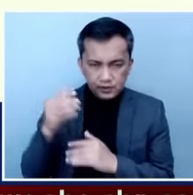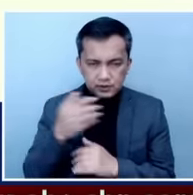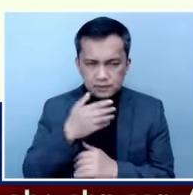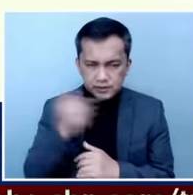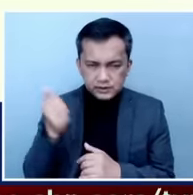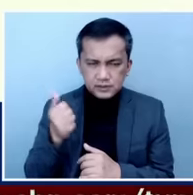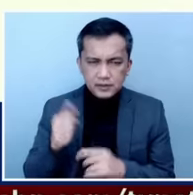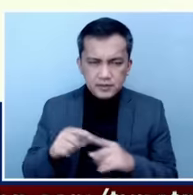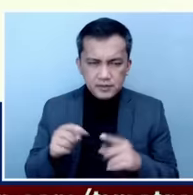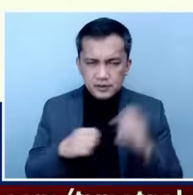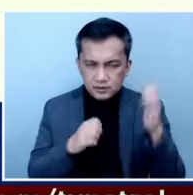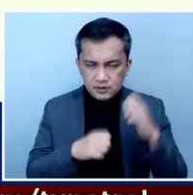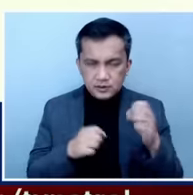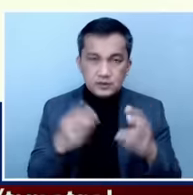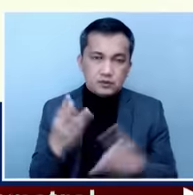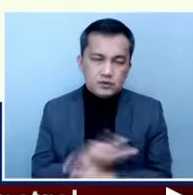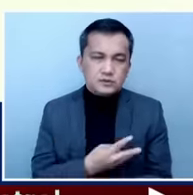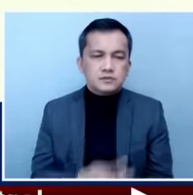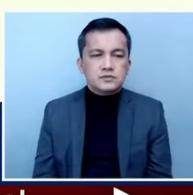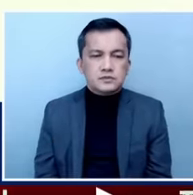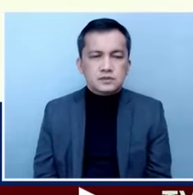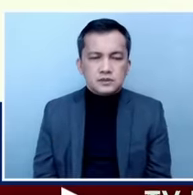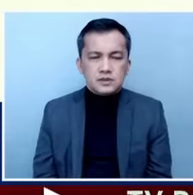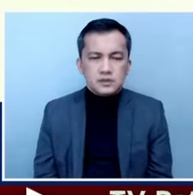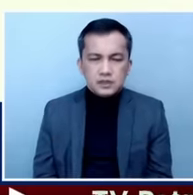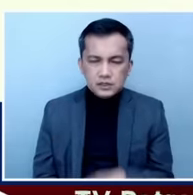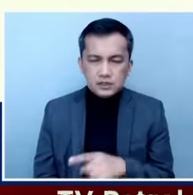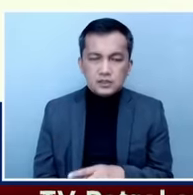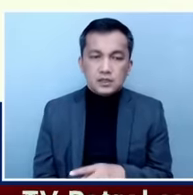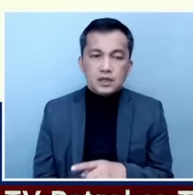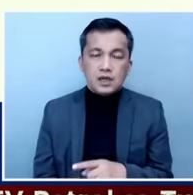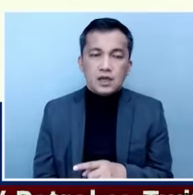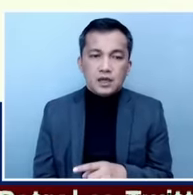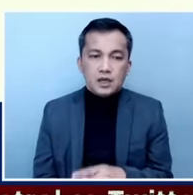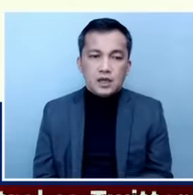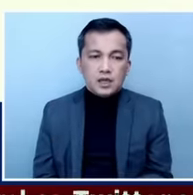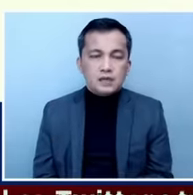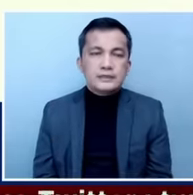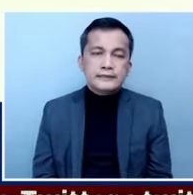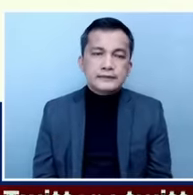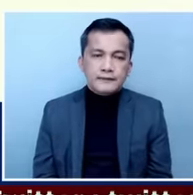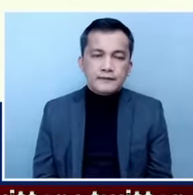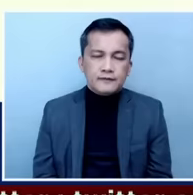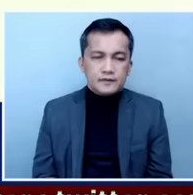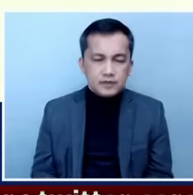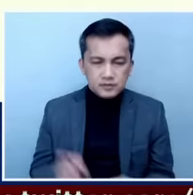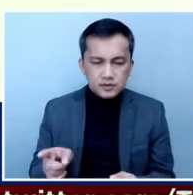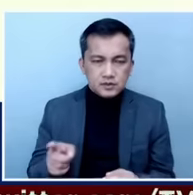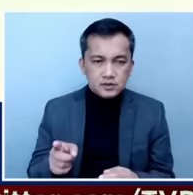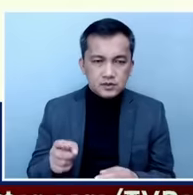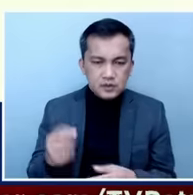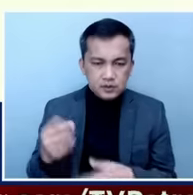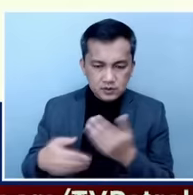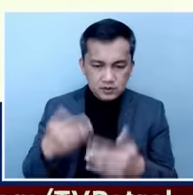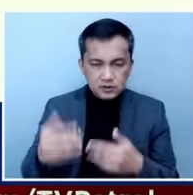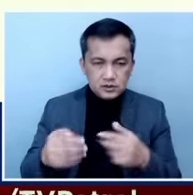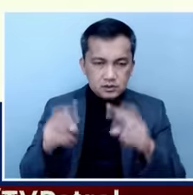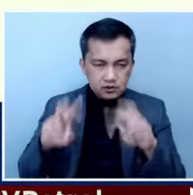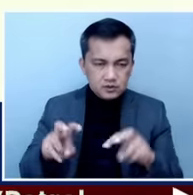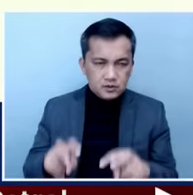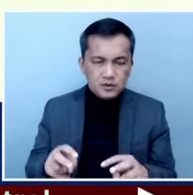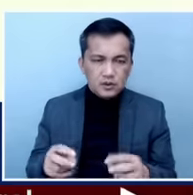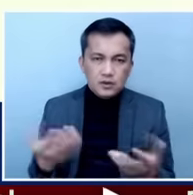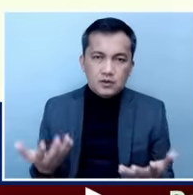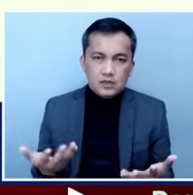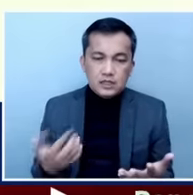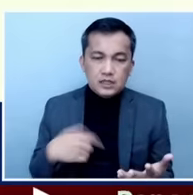we are expecting the worst. So yan po yung ano sa sa flow po ng investigation namin, wala po talaga